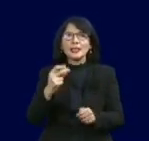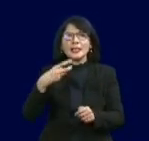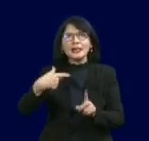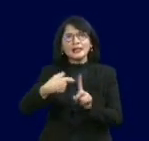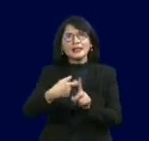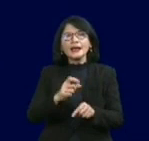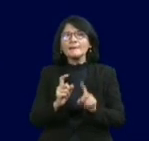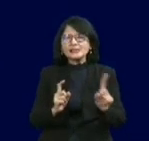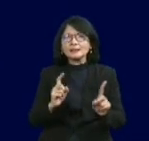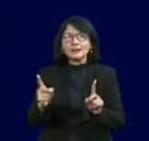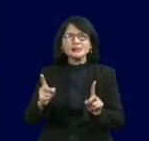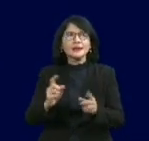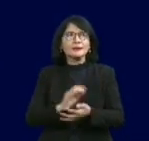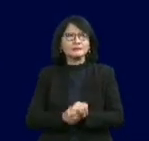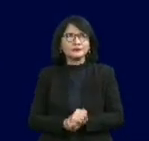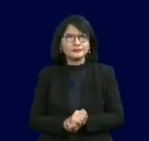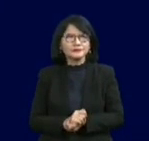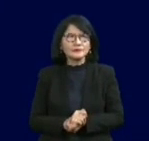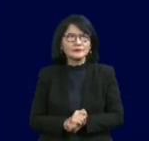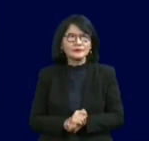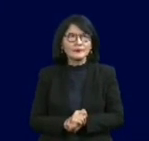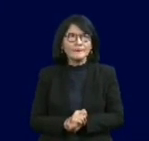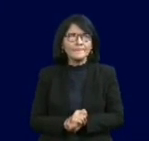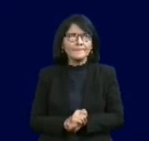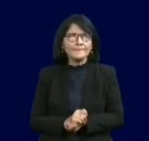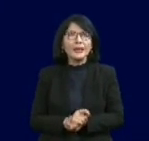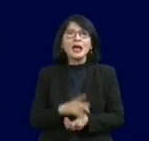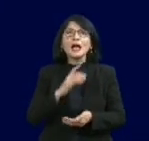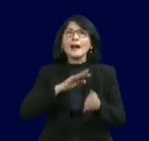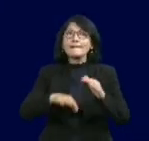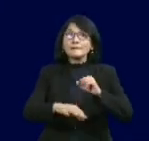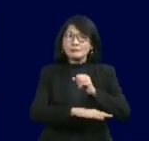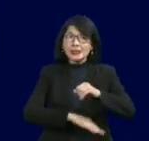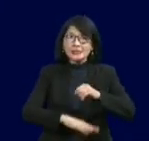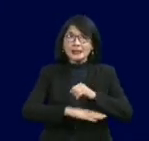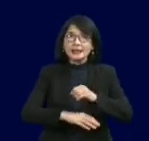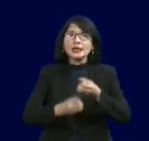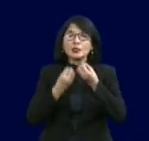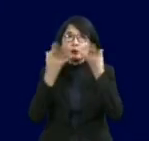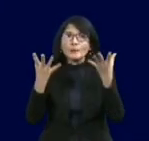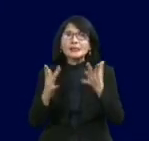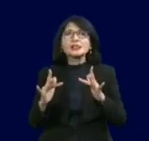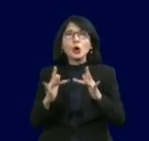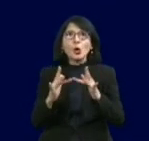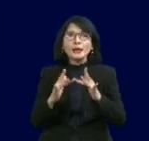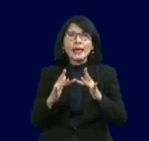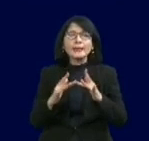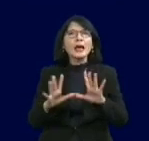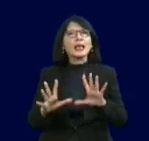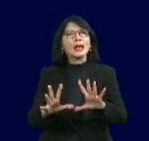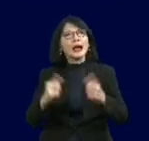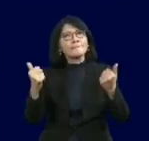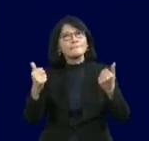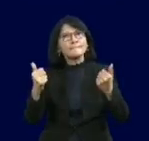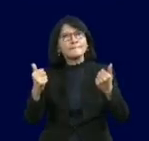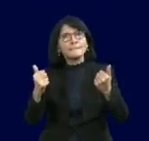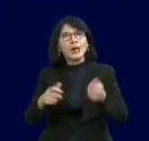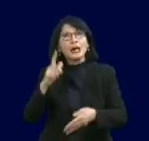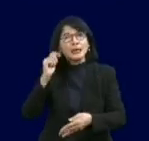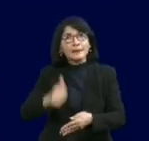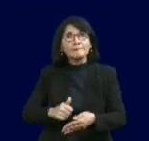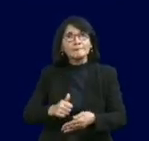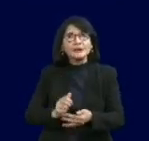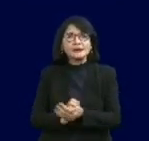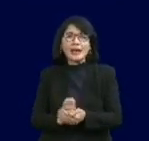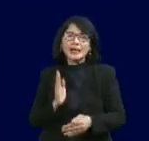Ya, pada saat berdasarkan informasi di online itu sudah lengkap dan sudah dibilang sudah bisa